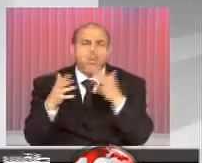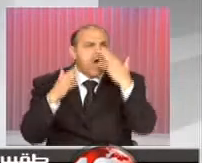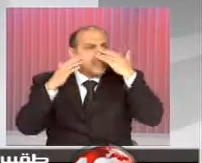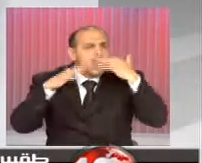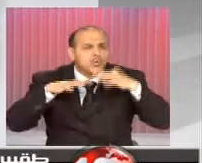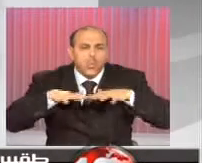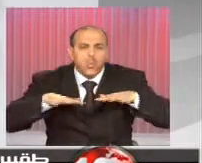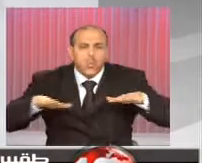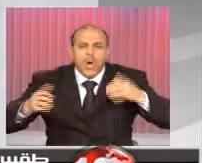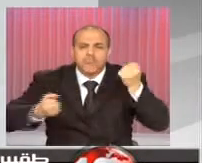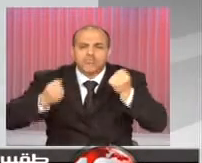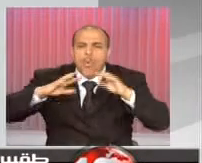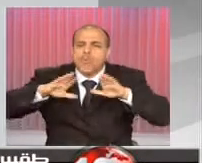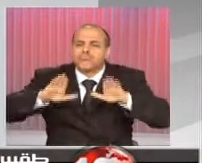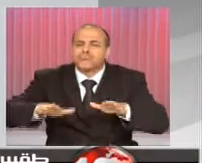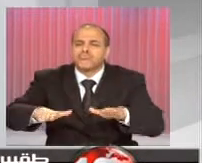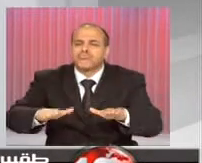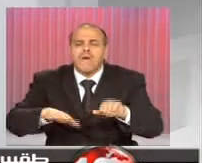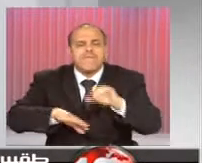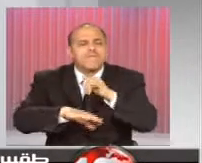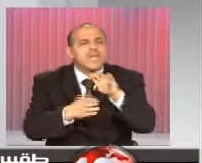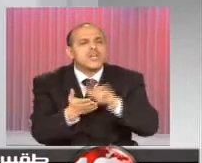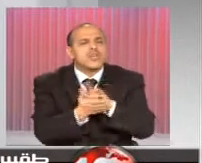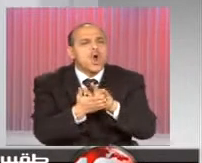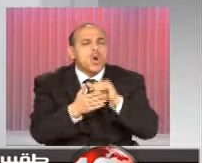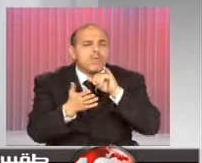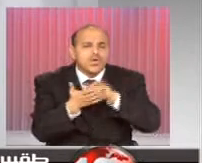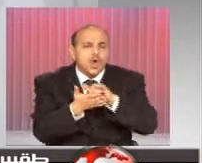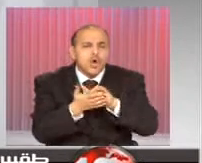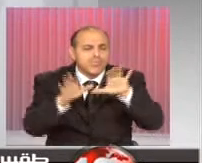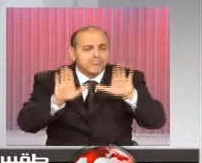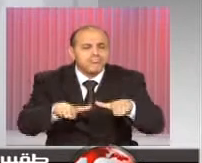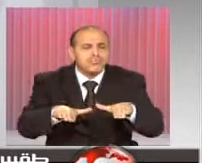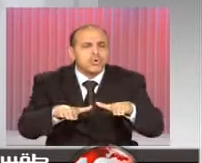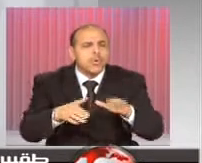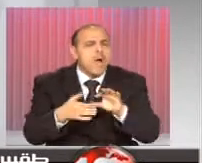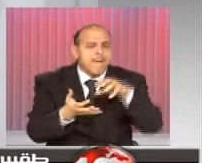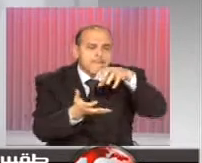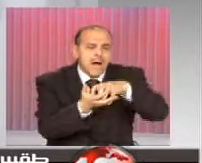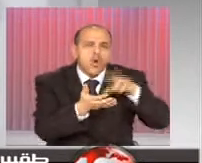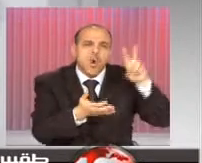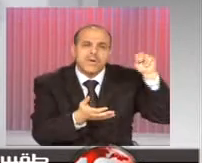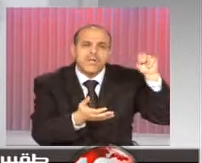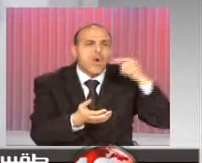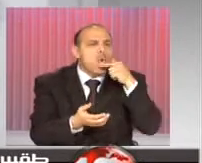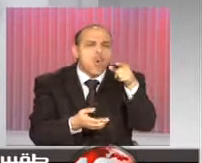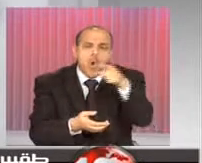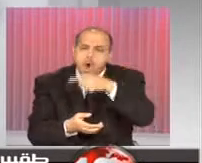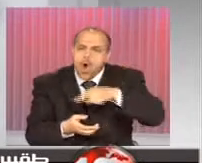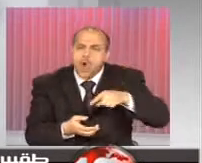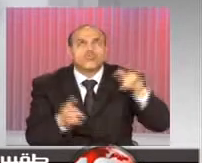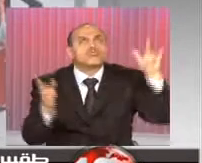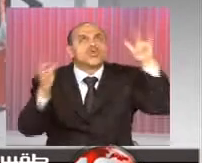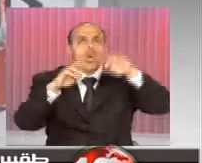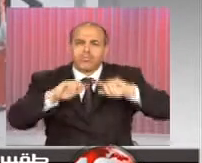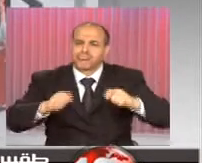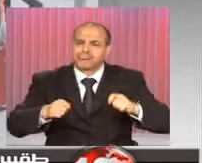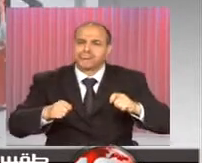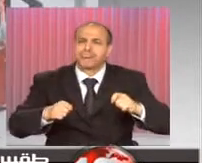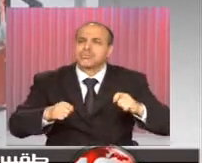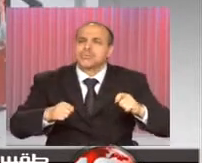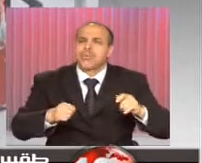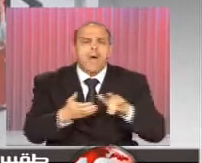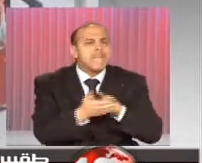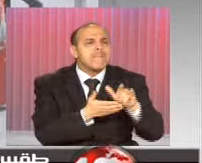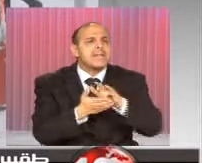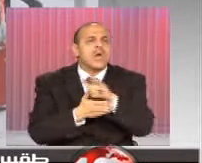تشل الحركة في أجزاء كبيرة من نيويورك، حيث أغلق المقر الدائم للأمم المتحدة وألغيت آلاف الرحلات الجوية من وإلى مطارات